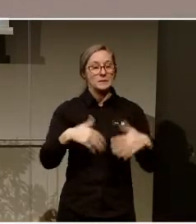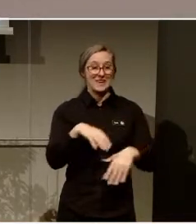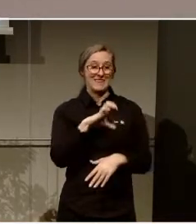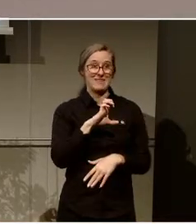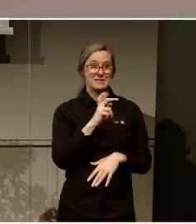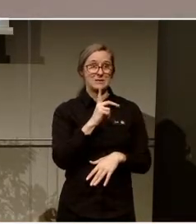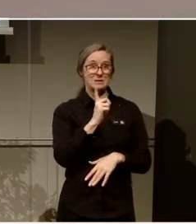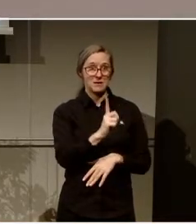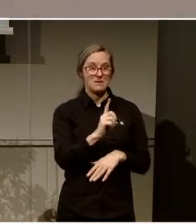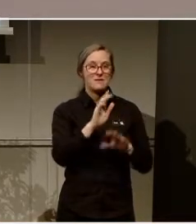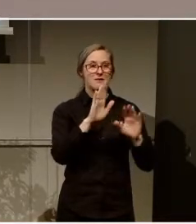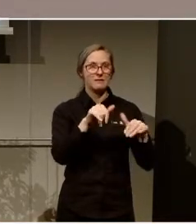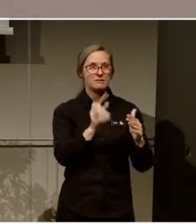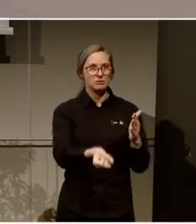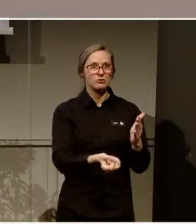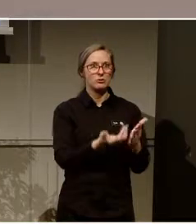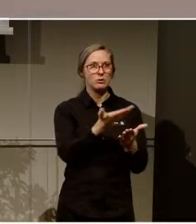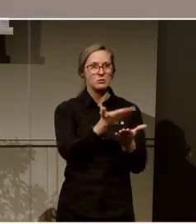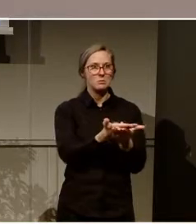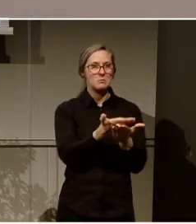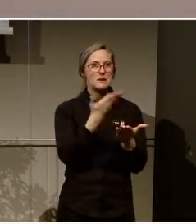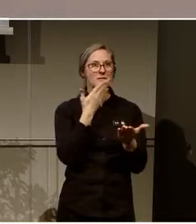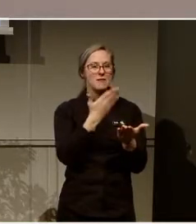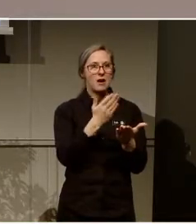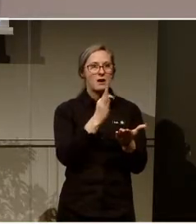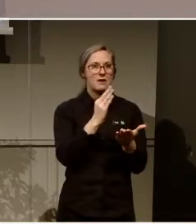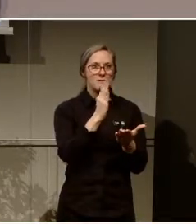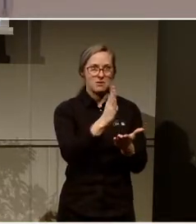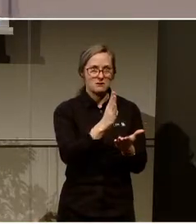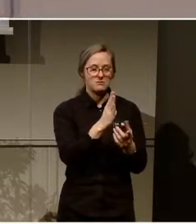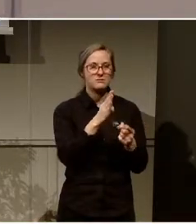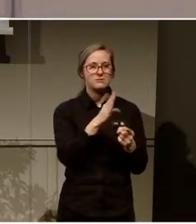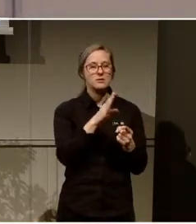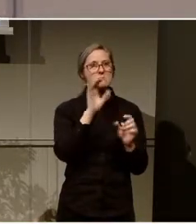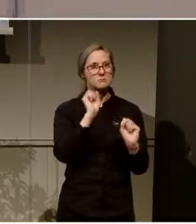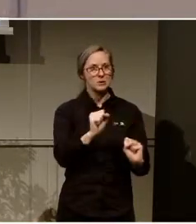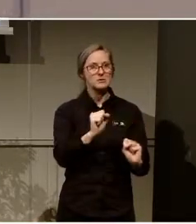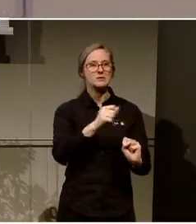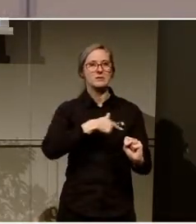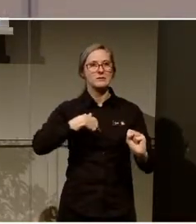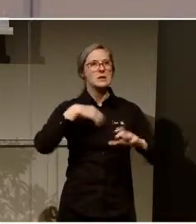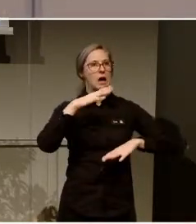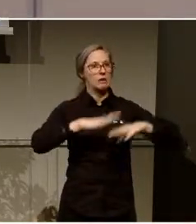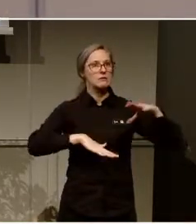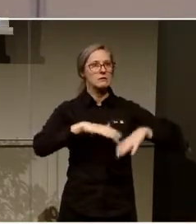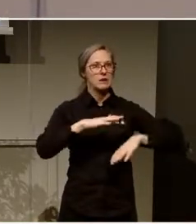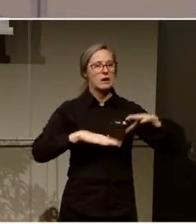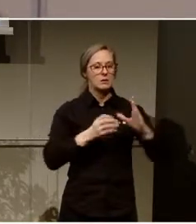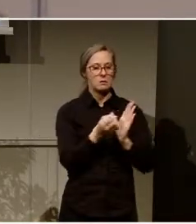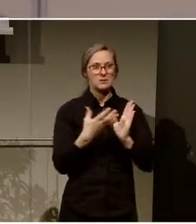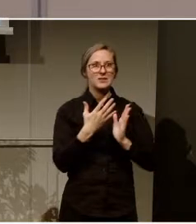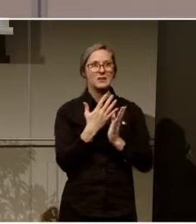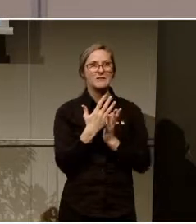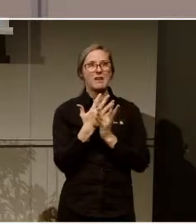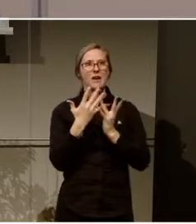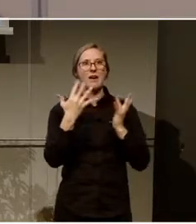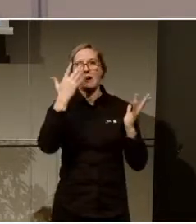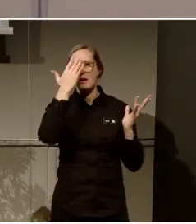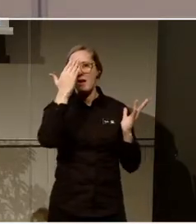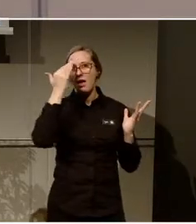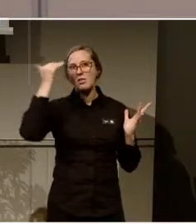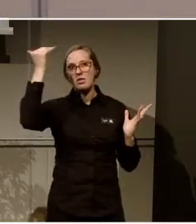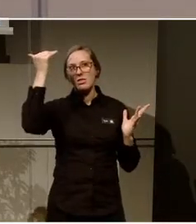annat att välfärden behöver hanteras. Vi blir allt fler äldre. Och vi